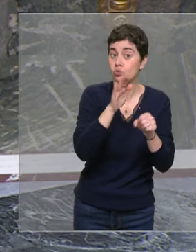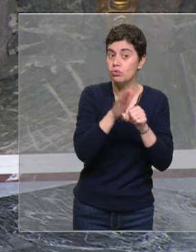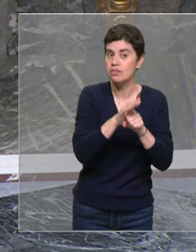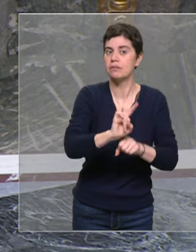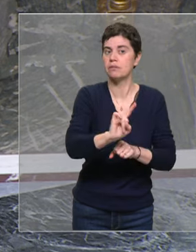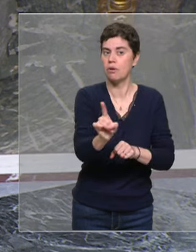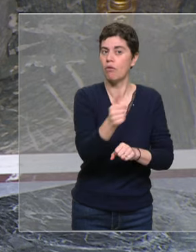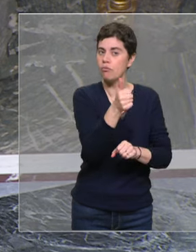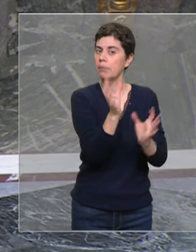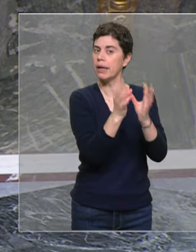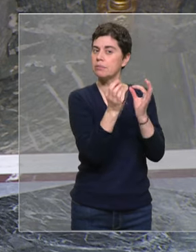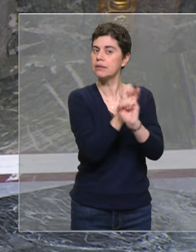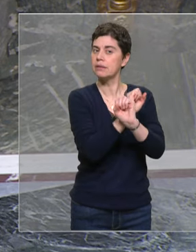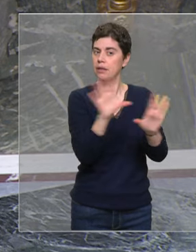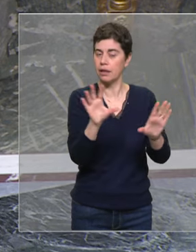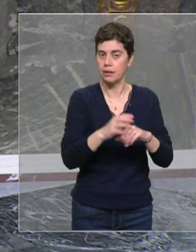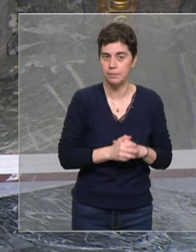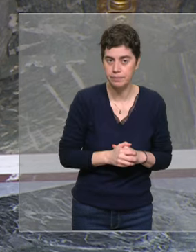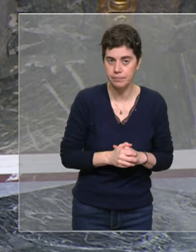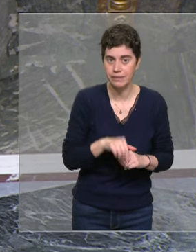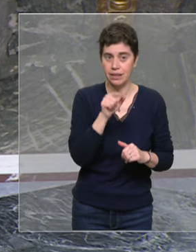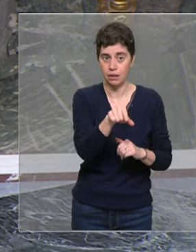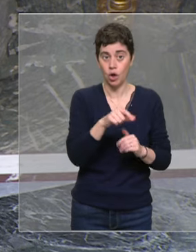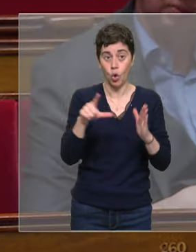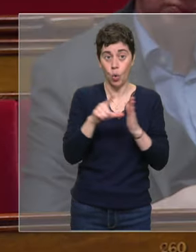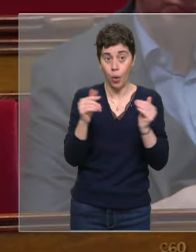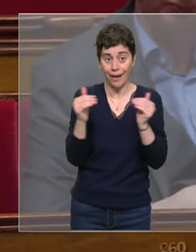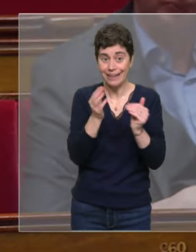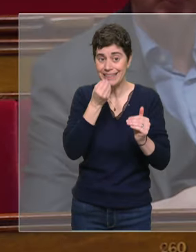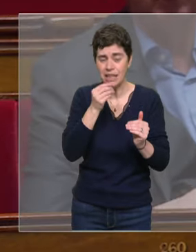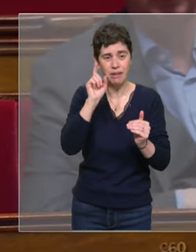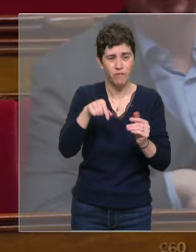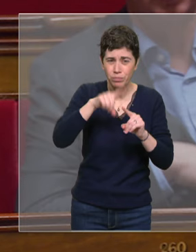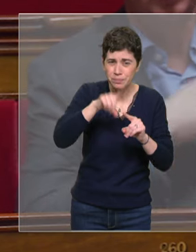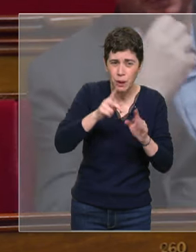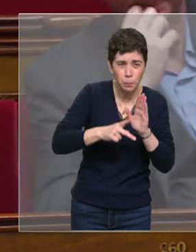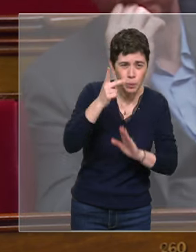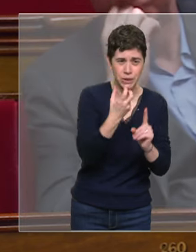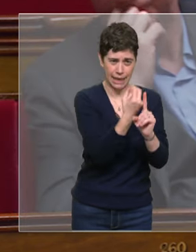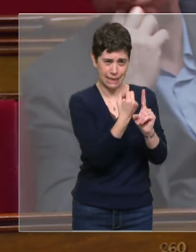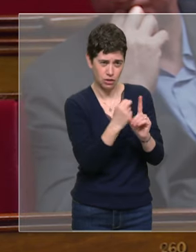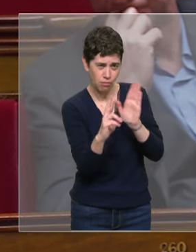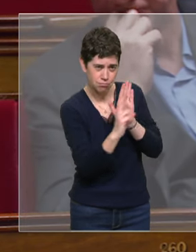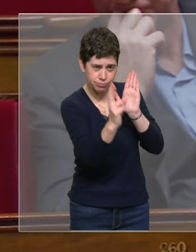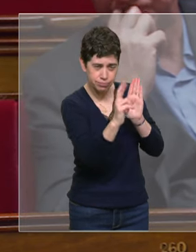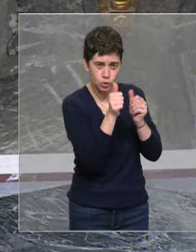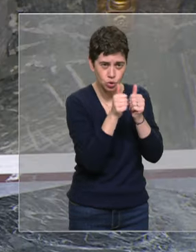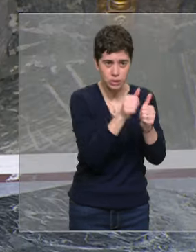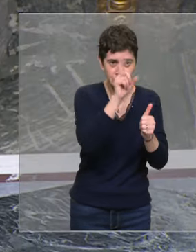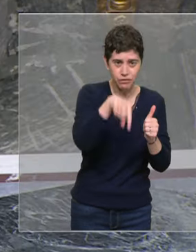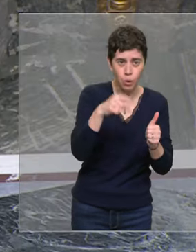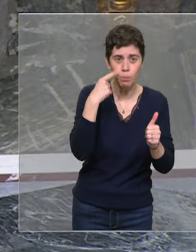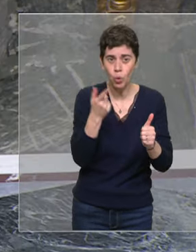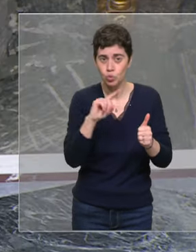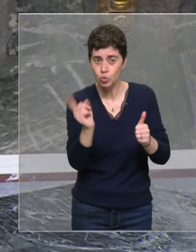Parce que si nous avons remis deux fois sur le métier cette loi Egalim, pour aller plus loin, pour construire des indicateurs de référence, pour mobiliser les